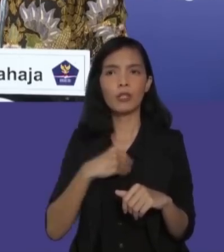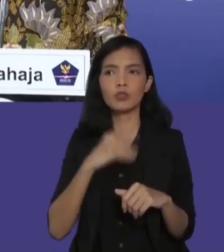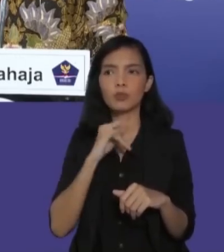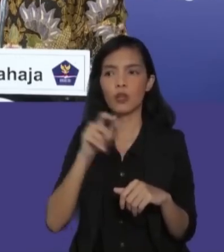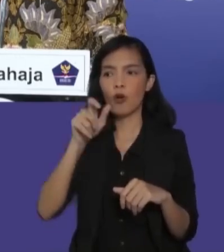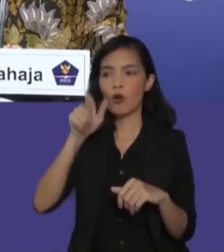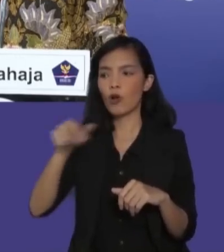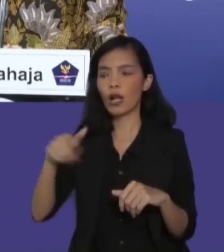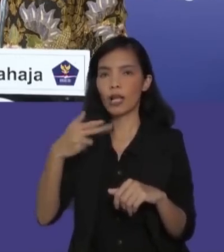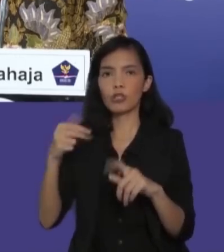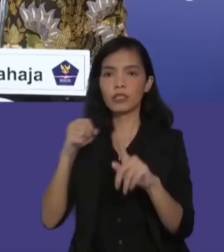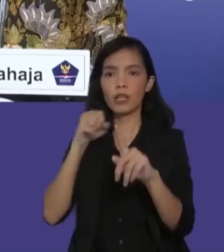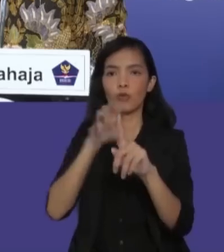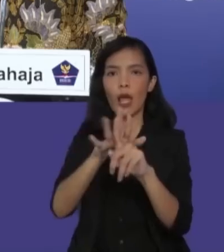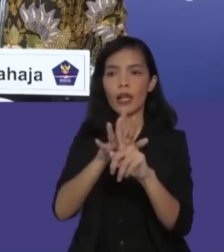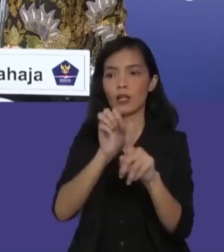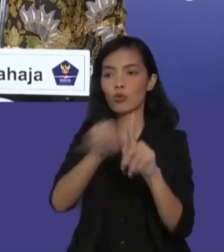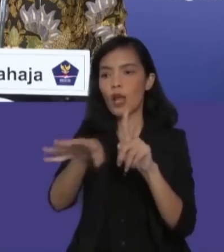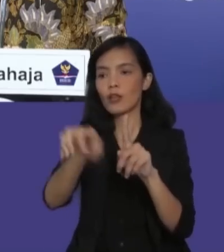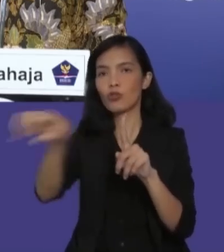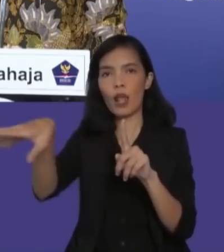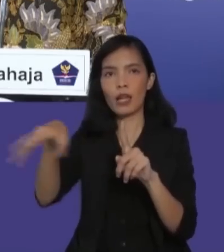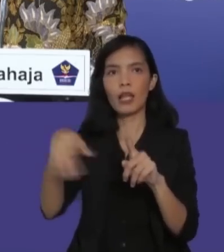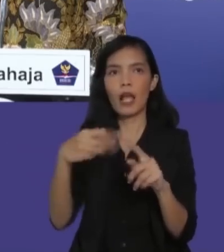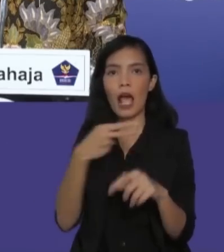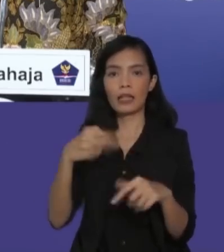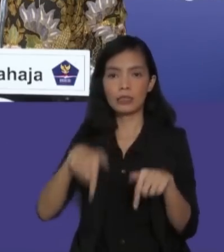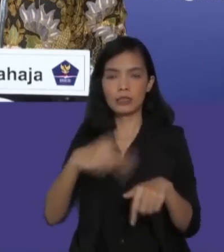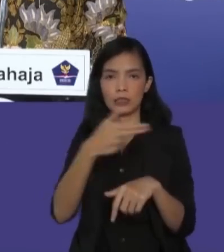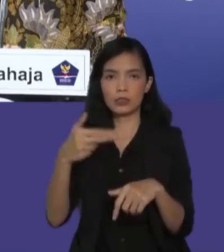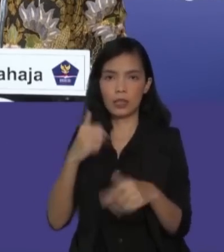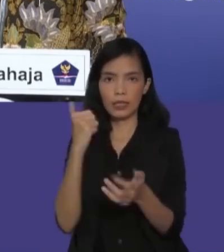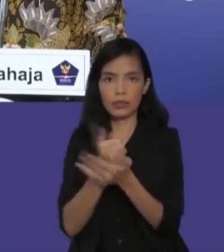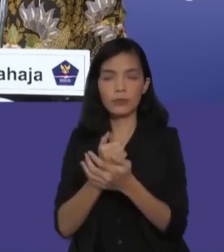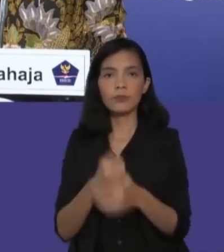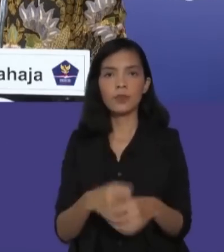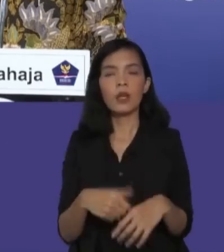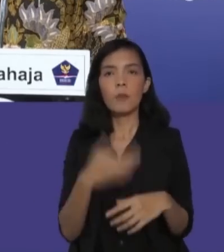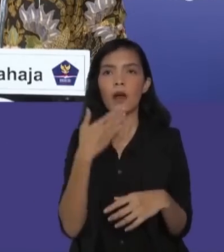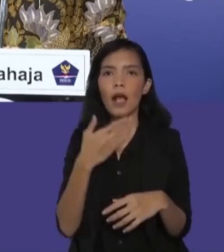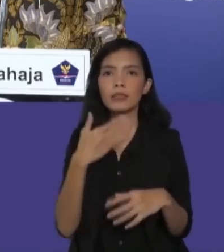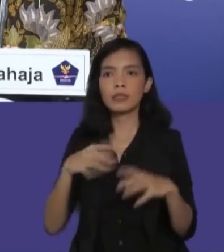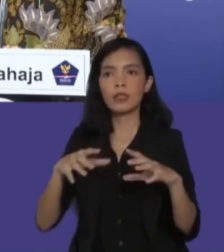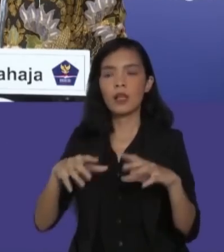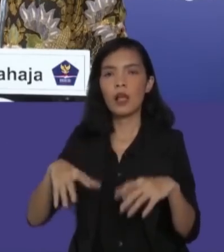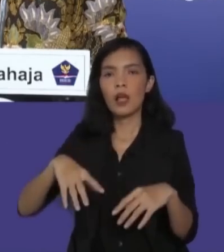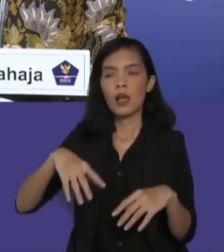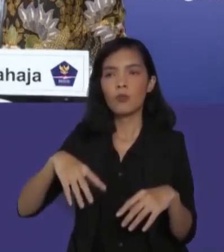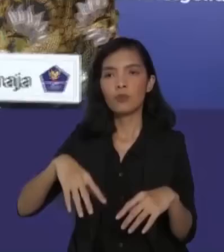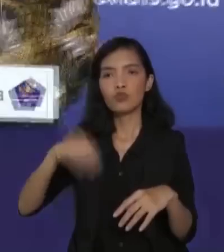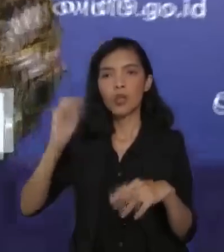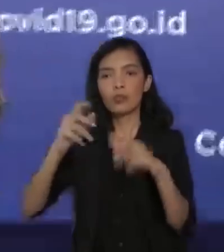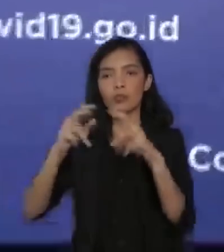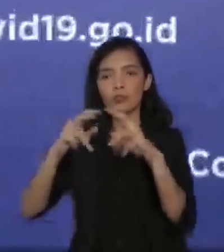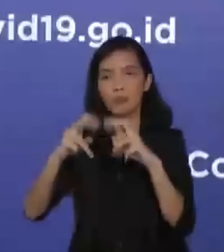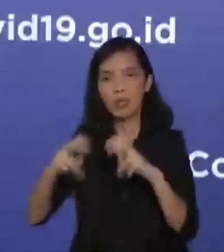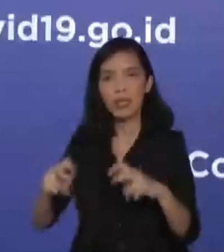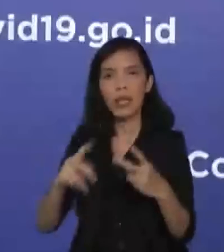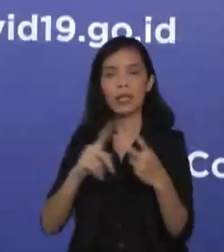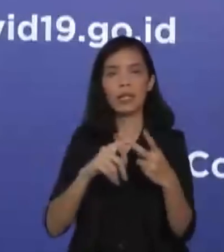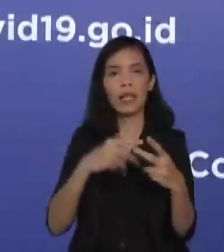Dan kita berterima kasih karena ada kerjasama yang baik dengan Litbangkes, dengan Eijkman juga, sehingga kita